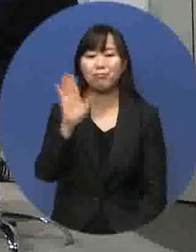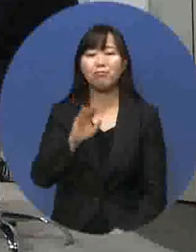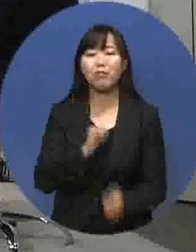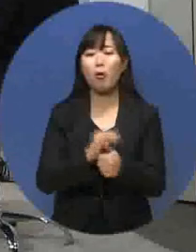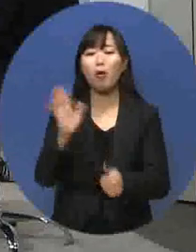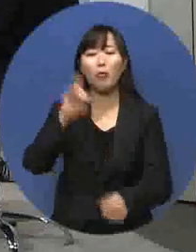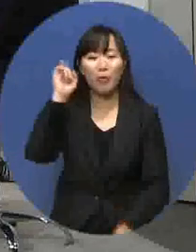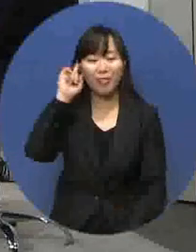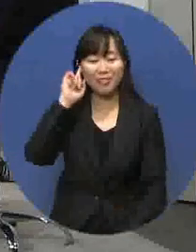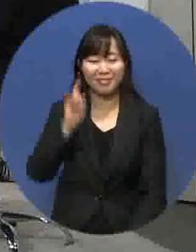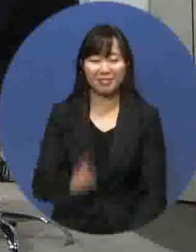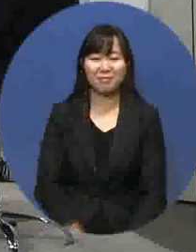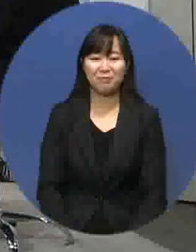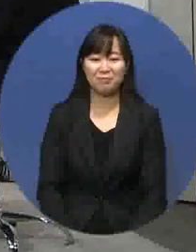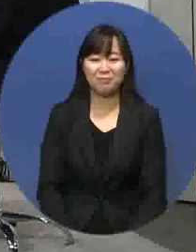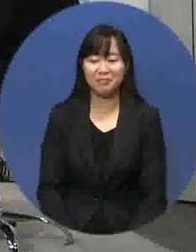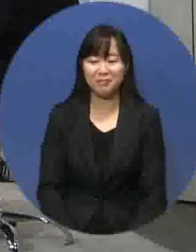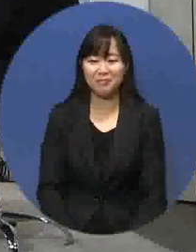해서